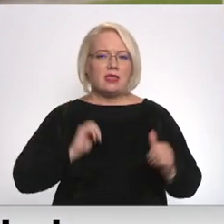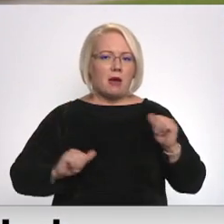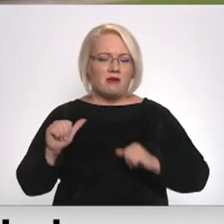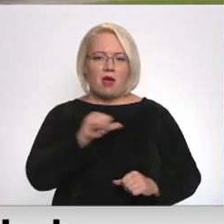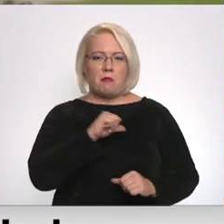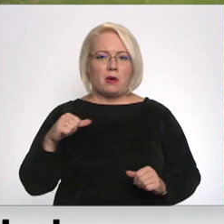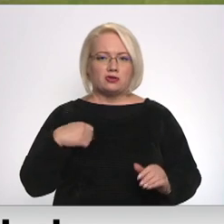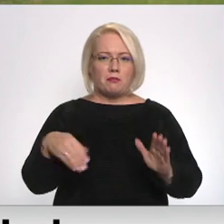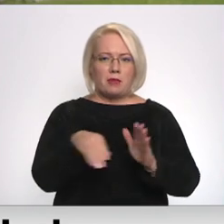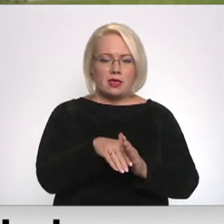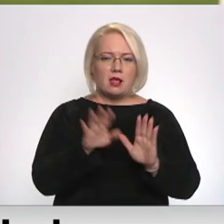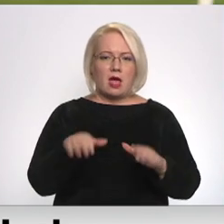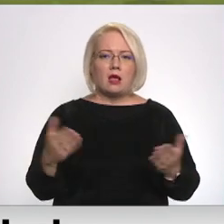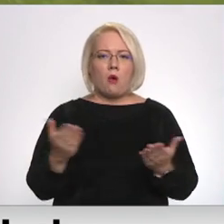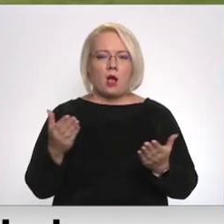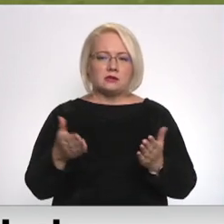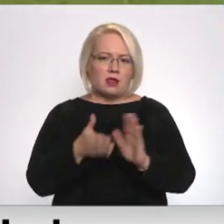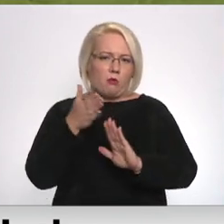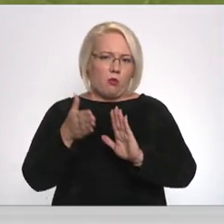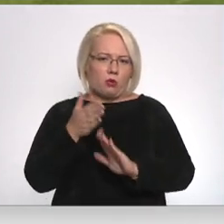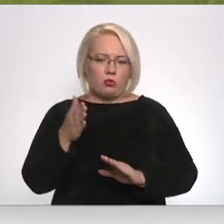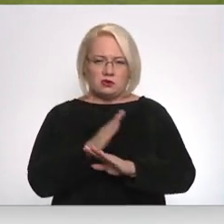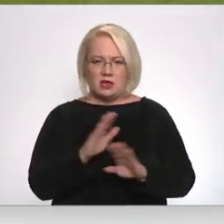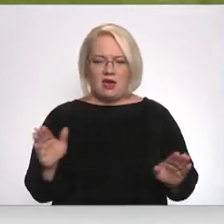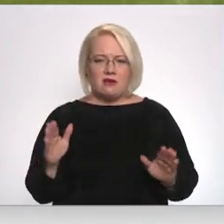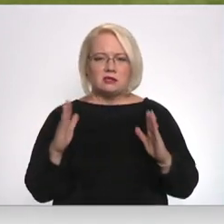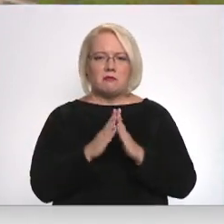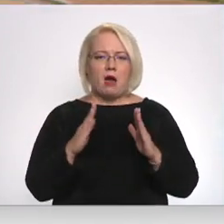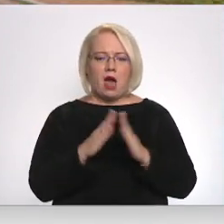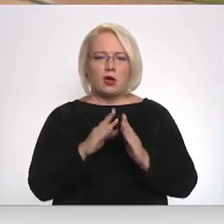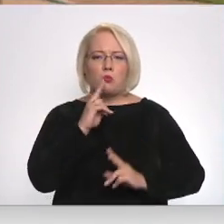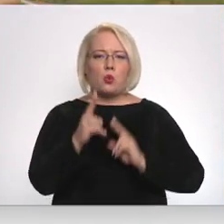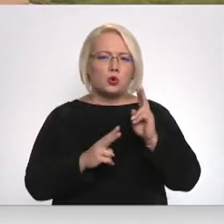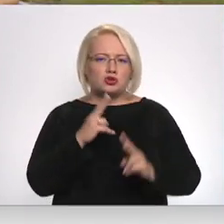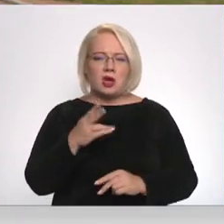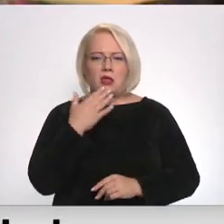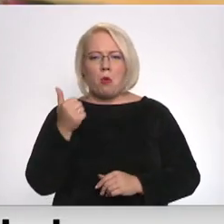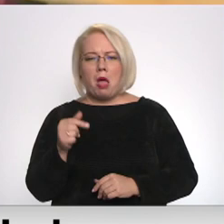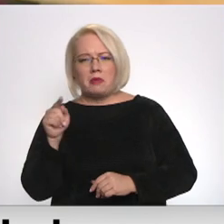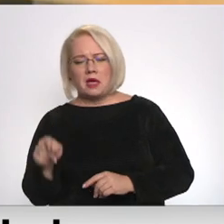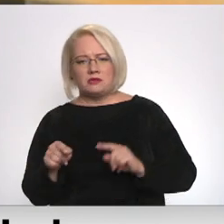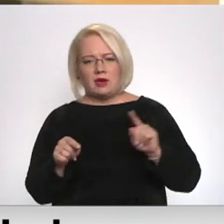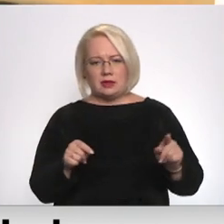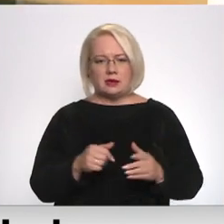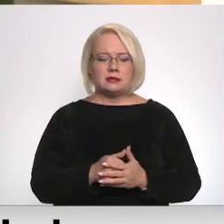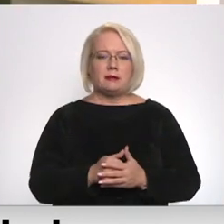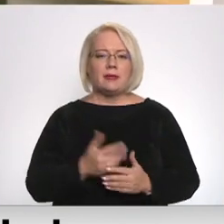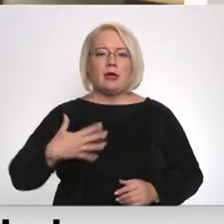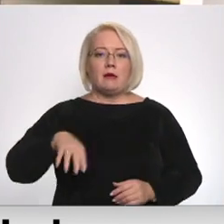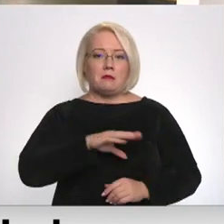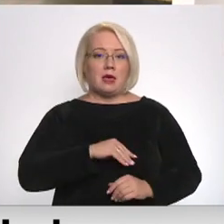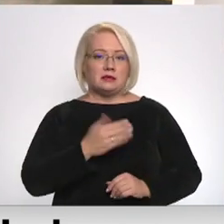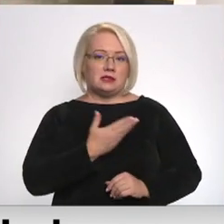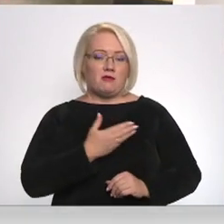piedalīties, lai kaut kas varbūt labotos. Nevis mājā buršķēt, ka nav labi un šis un tas. Mēs dzīvojam demokrātijā